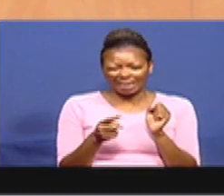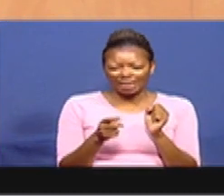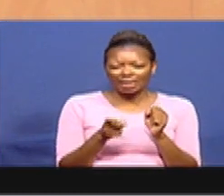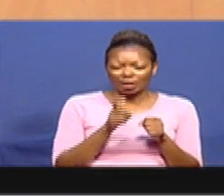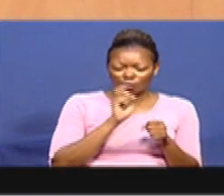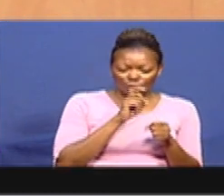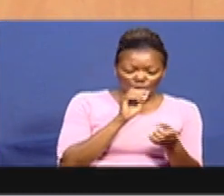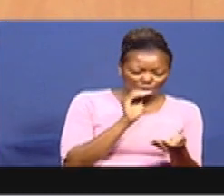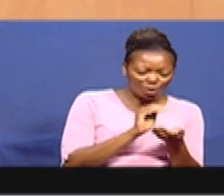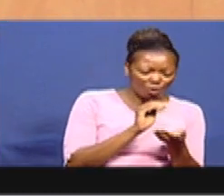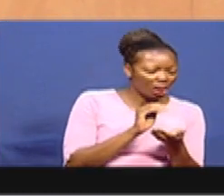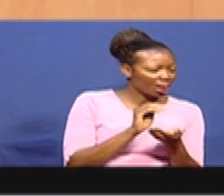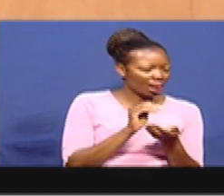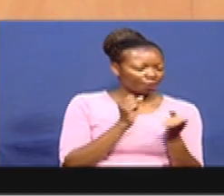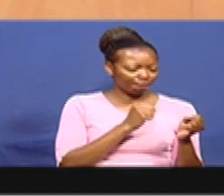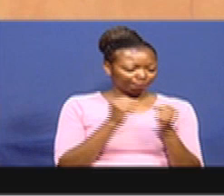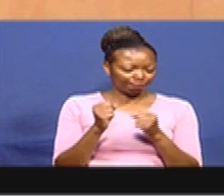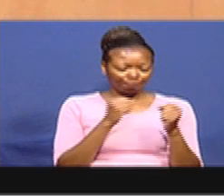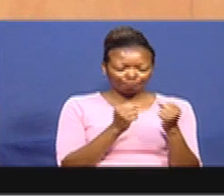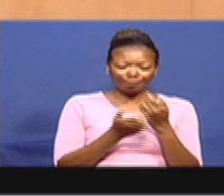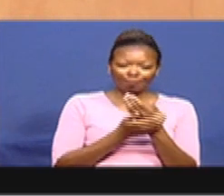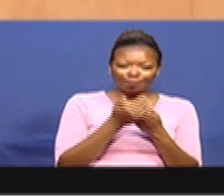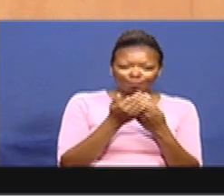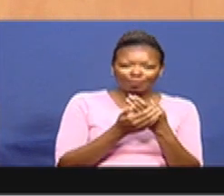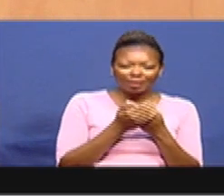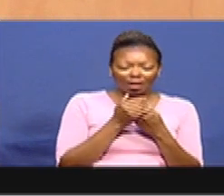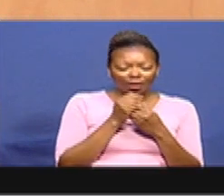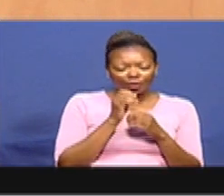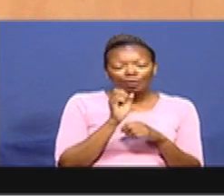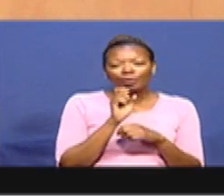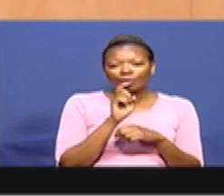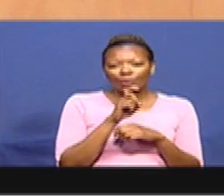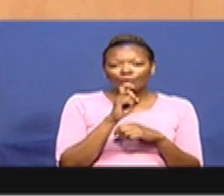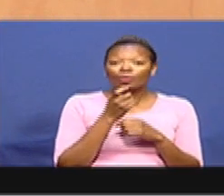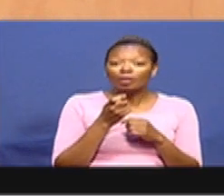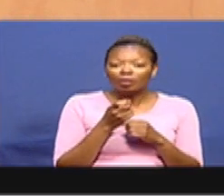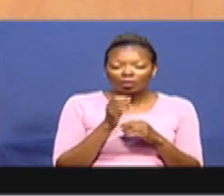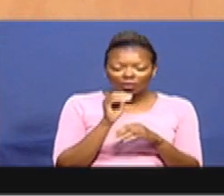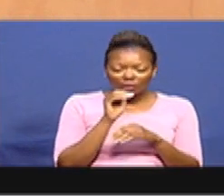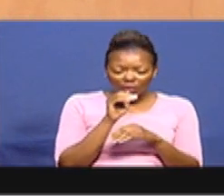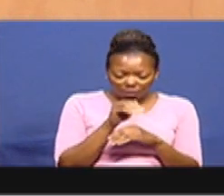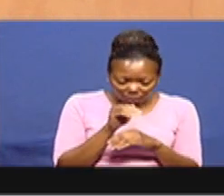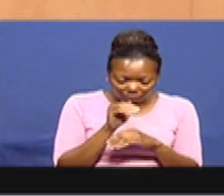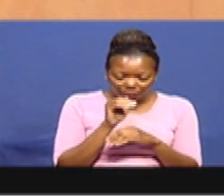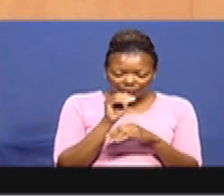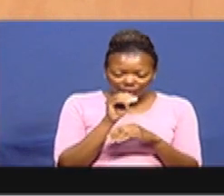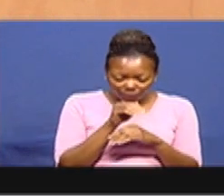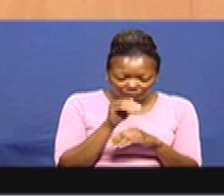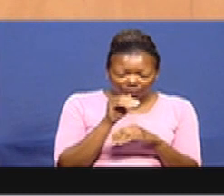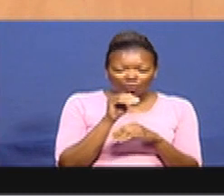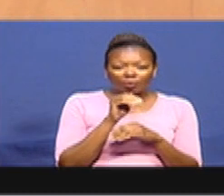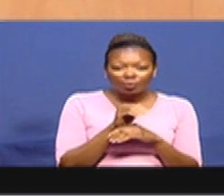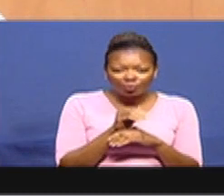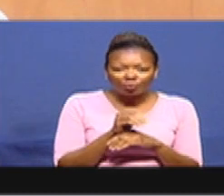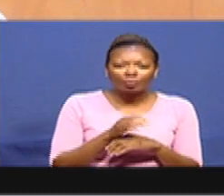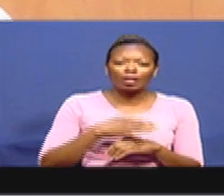kuwa kama sikiwa changa, baridi huwa ina affect. Sinaona, sasa ndio sinatakanga wakati siku all